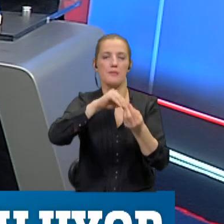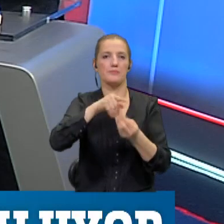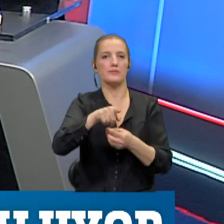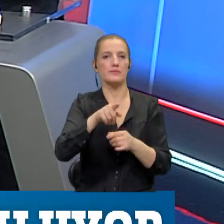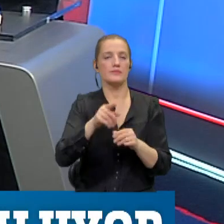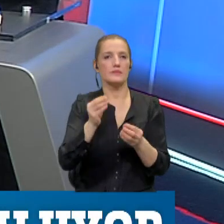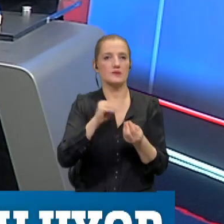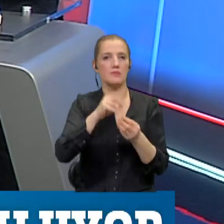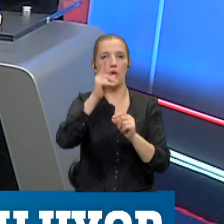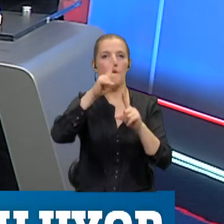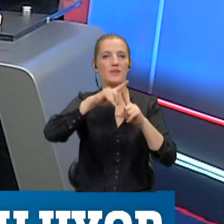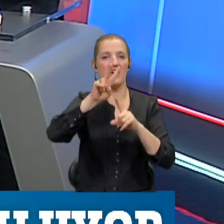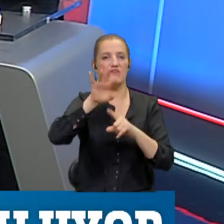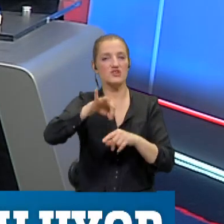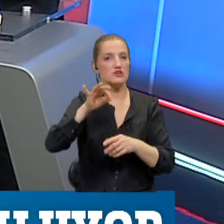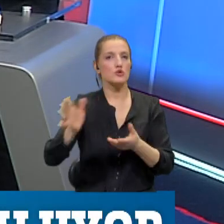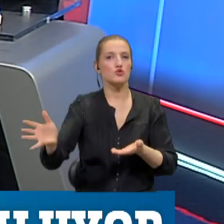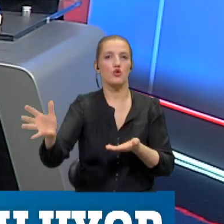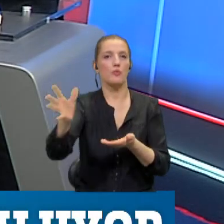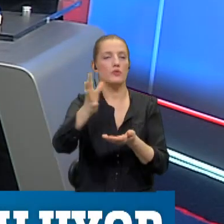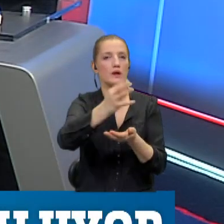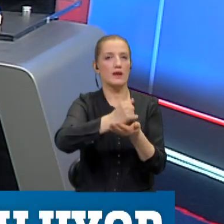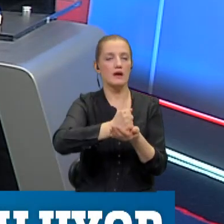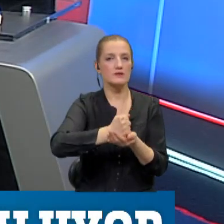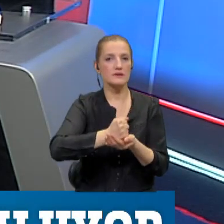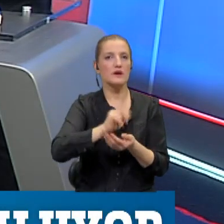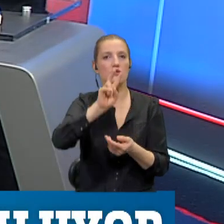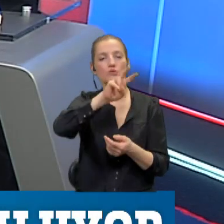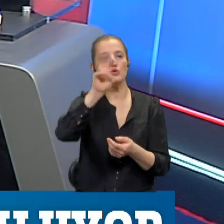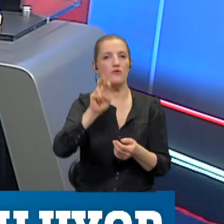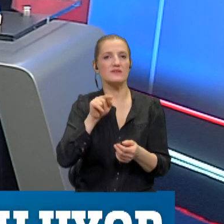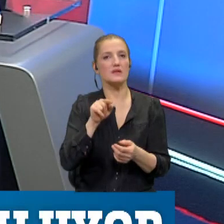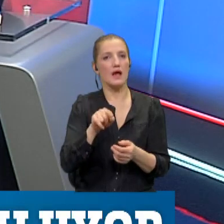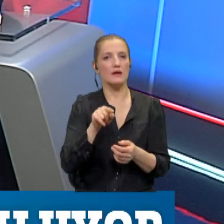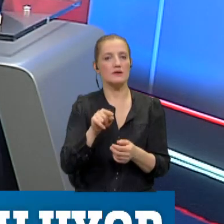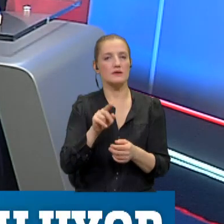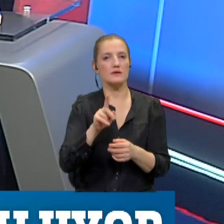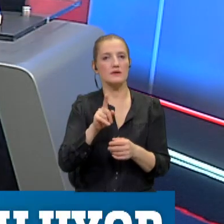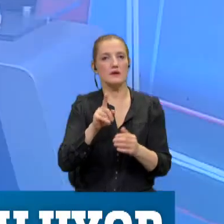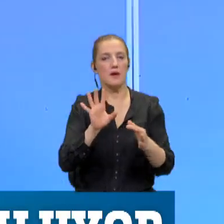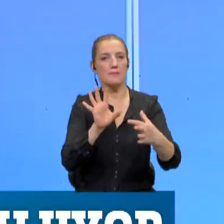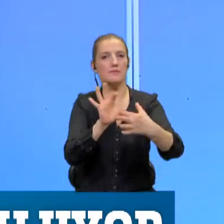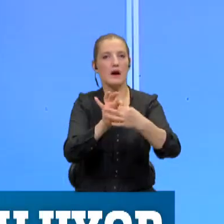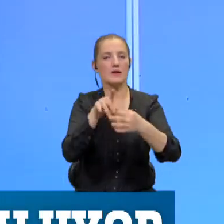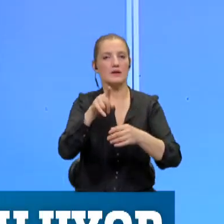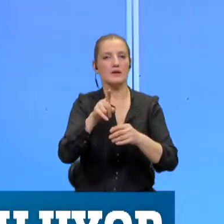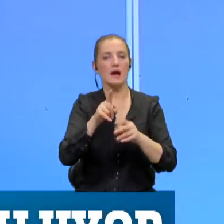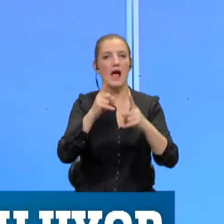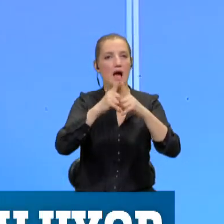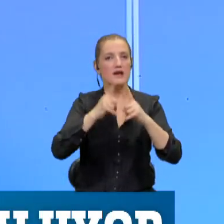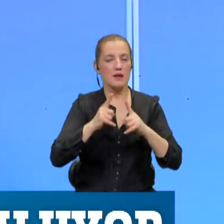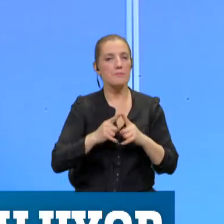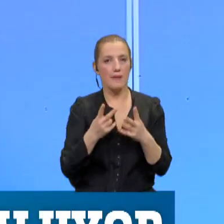da zabut evleri şimdi topluyorlar ki bu döviz Eye Endeksli mevduat